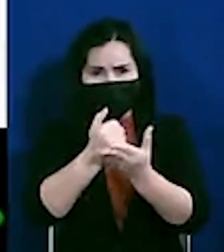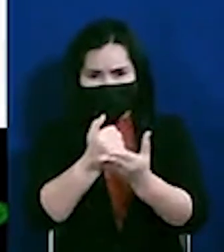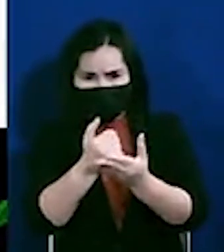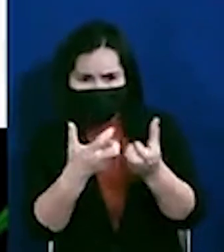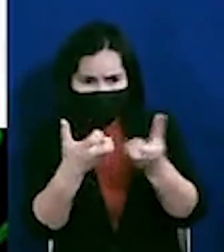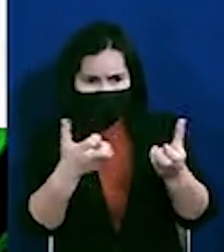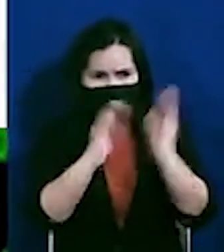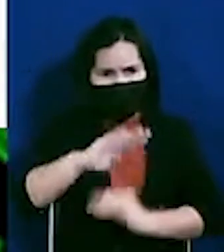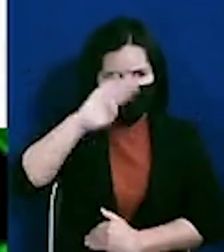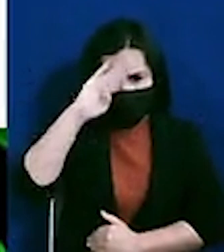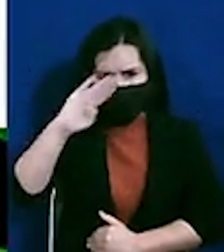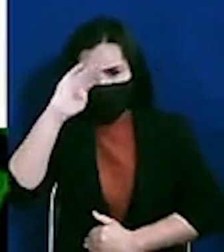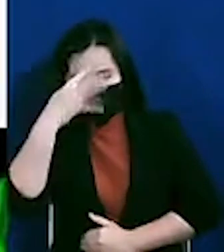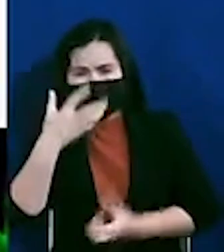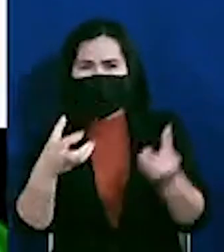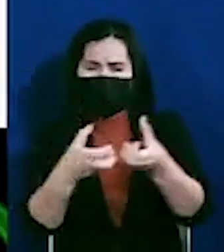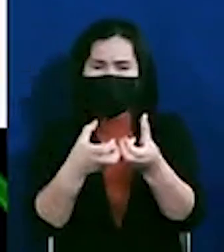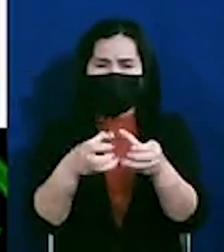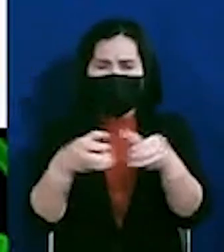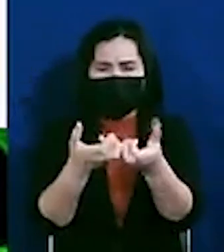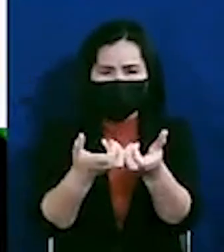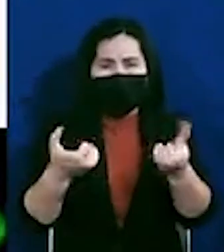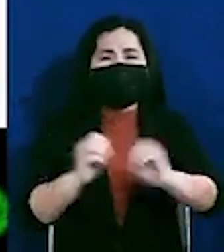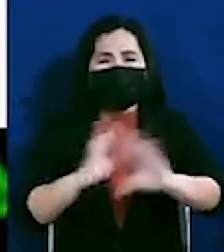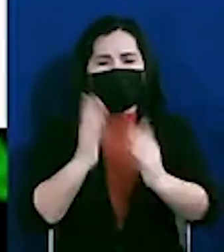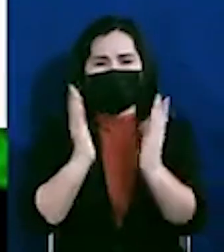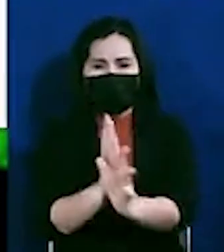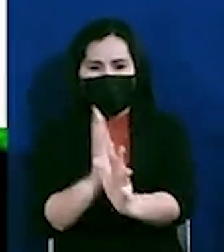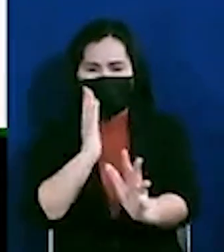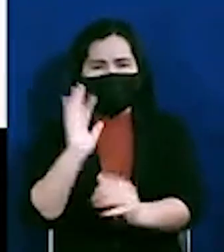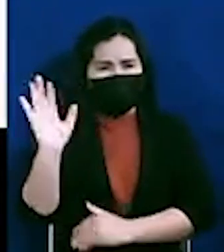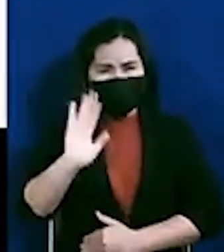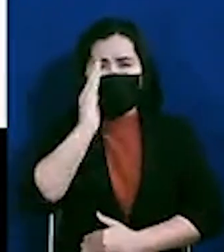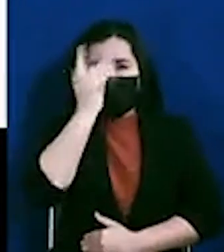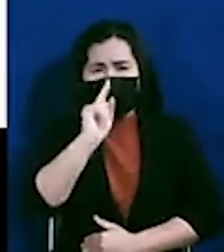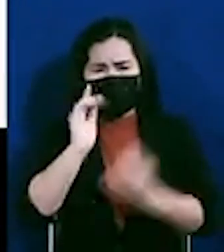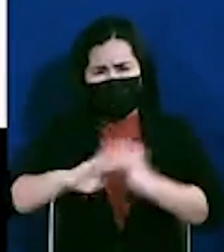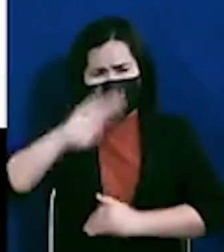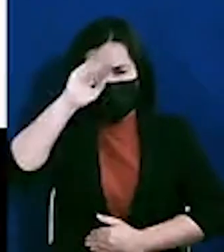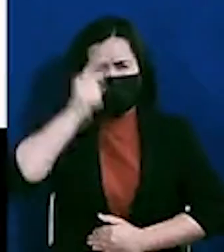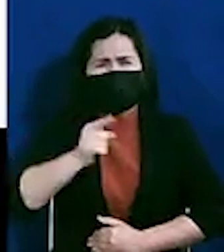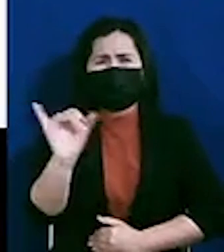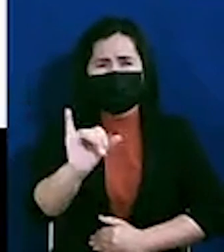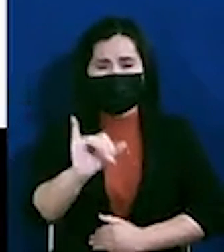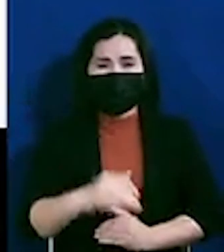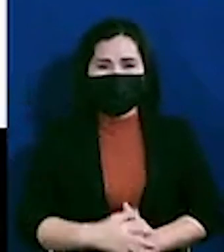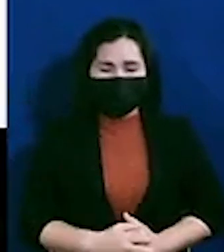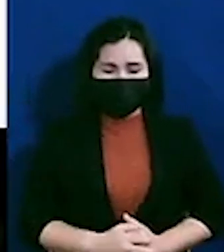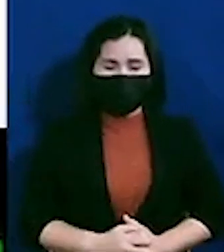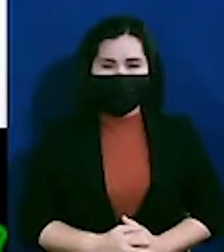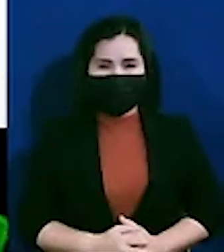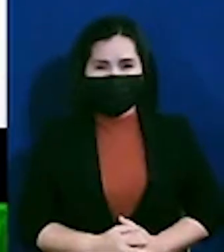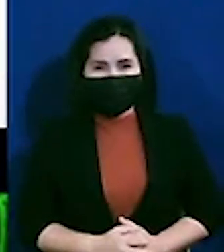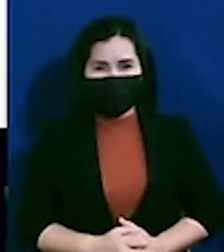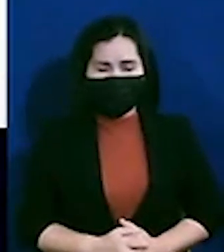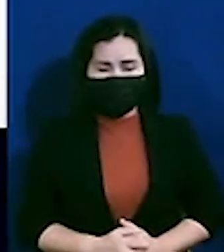ในเบื้องต้นนะครับคนจะได้ไม่ต้องไปรอคิวเพราะว่าจำนวนหนึ่งก็ไม่ได้เป็นคนไข้ที่มีโครบิตะอย่างใดนะครับก็พูด